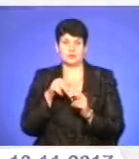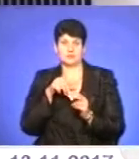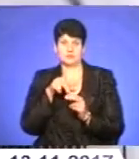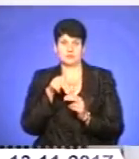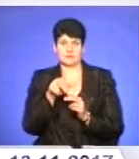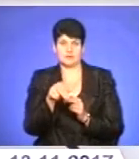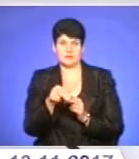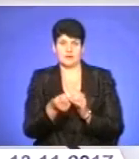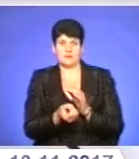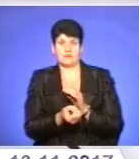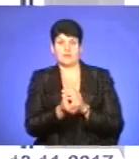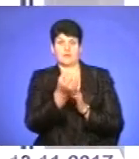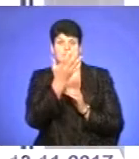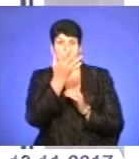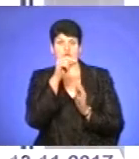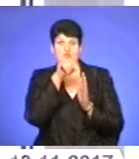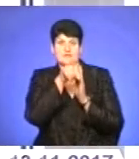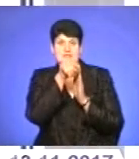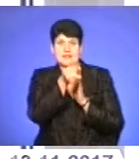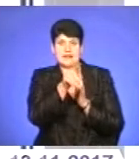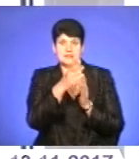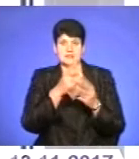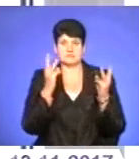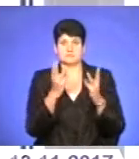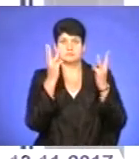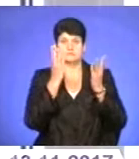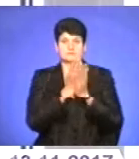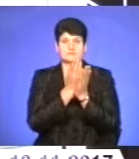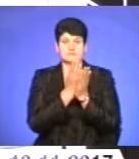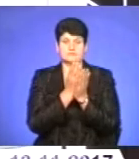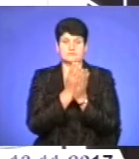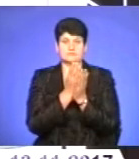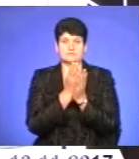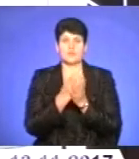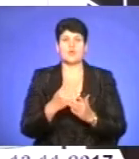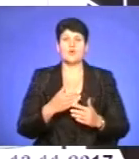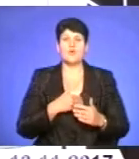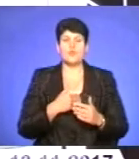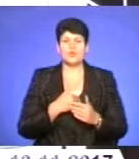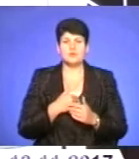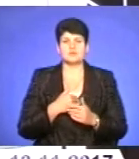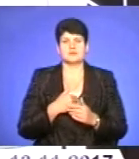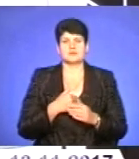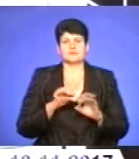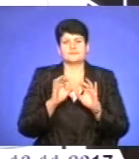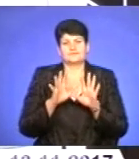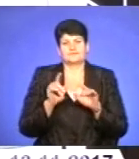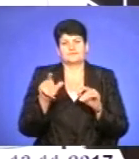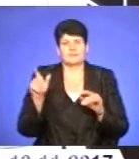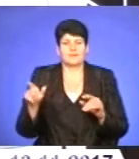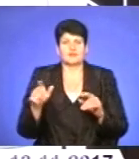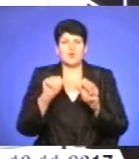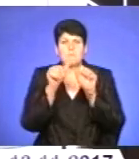нього, з'являється ілюзія, що всередині скульптури палає полум'я. Хочеться розвіяти такий стереотип, що пам'ятник